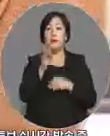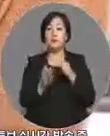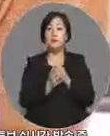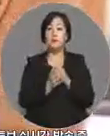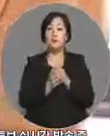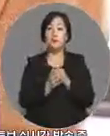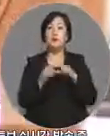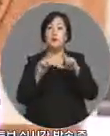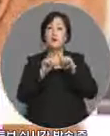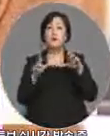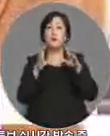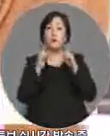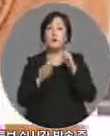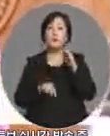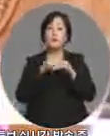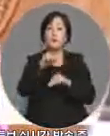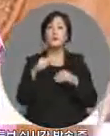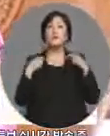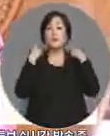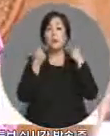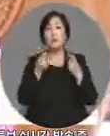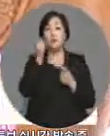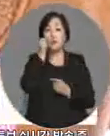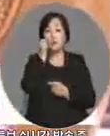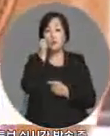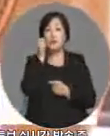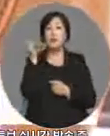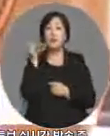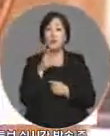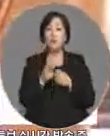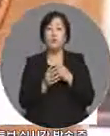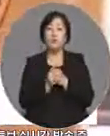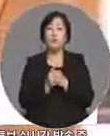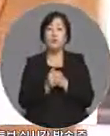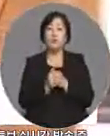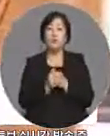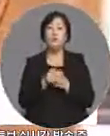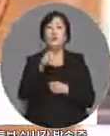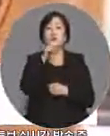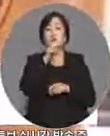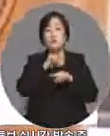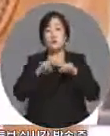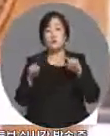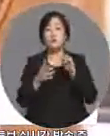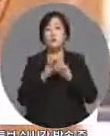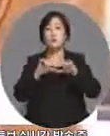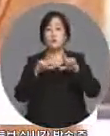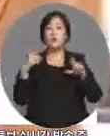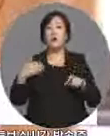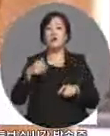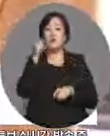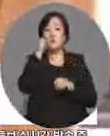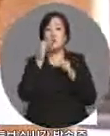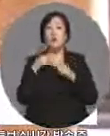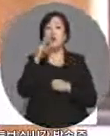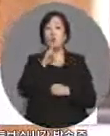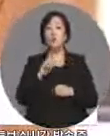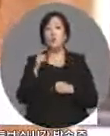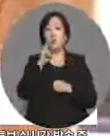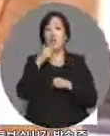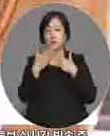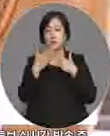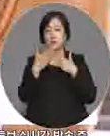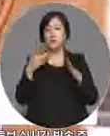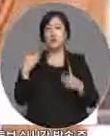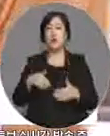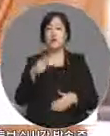여행도 실제로 마음대로 못 가잖아요. 못 가고 또 뭐 취미생활도 못 하잖아요. 뭐 노래교실 전에 나갔는데 그것도 못